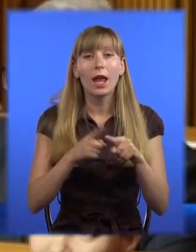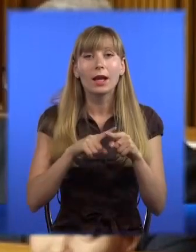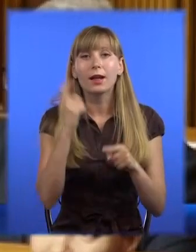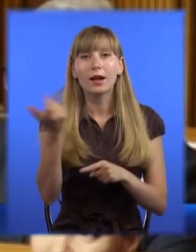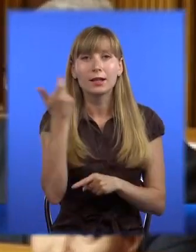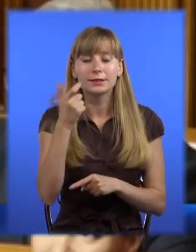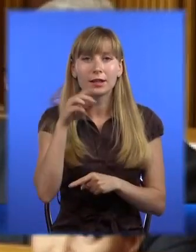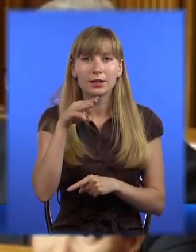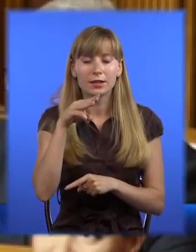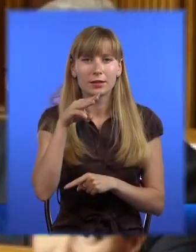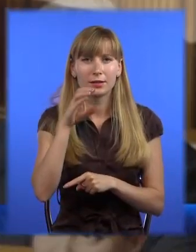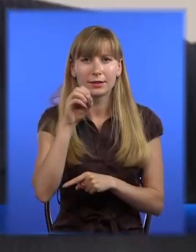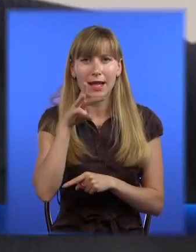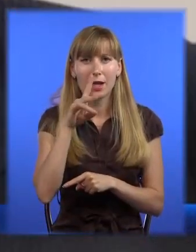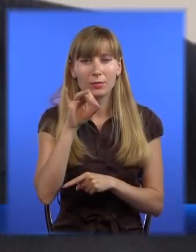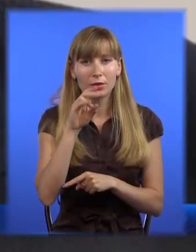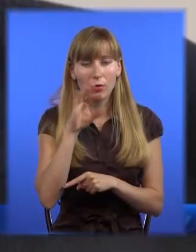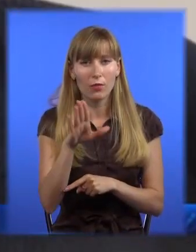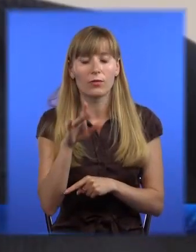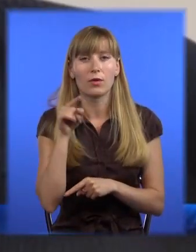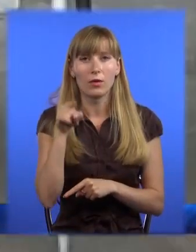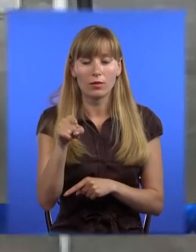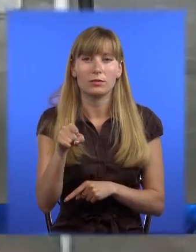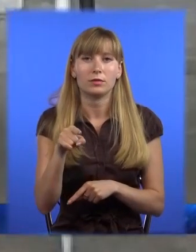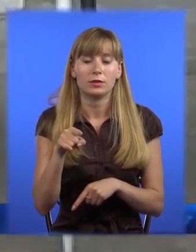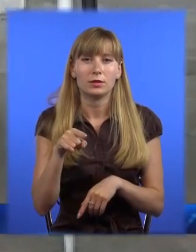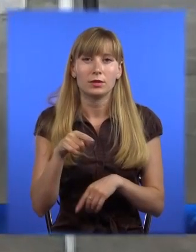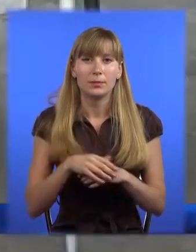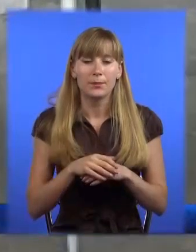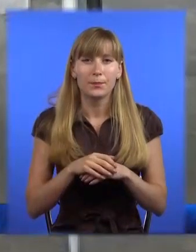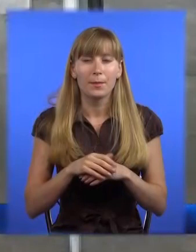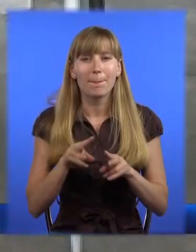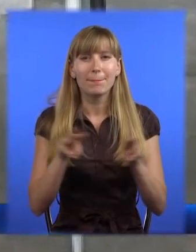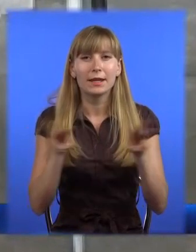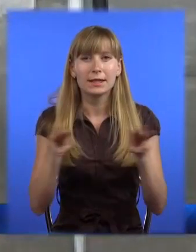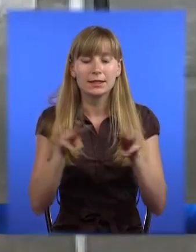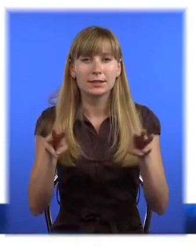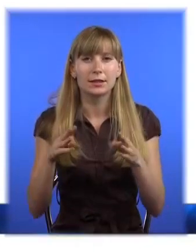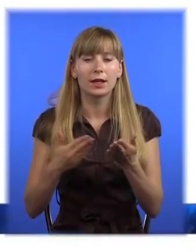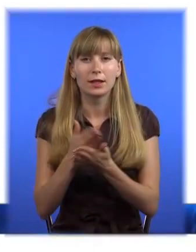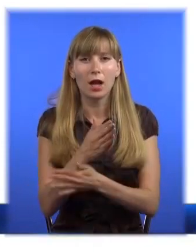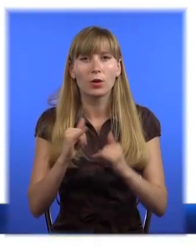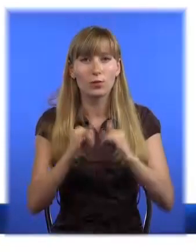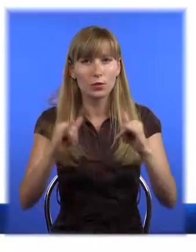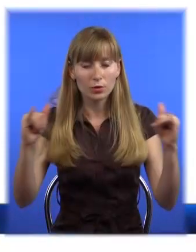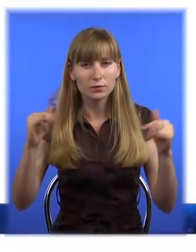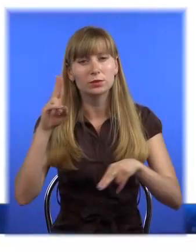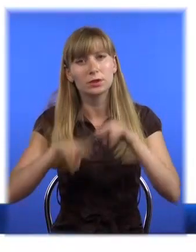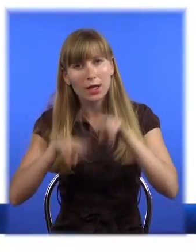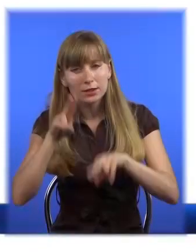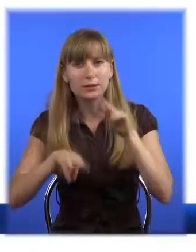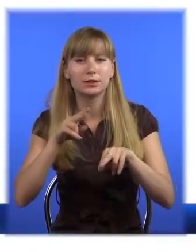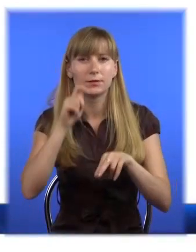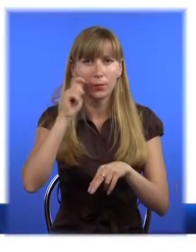грудня 12-го до лютого 14-го в уряді Миколи Азарова обіймав посаду міністра регіонального розвитку, будівництва та